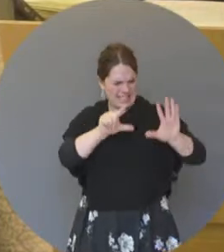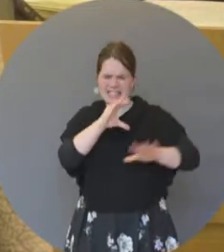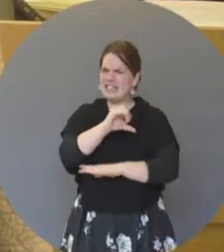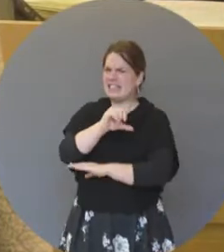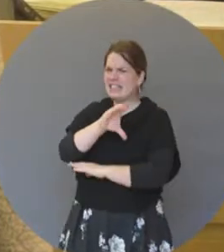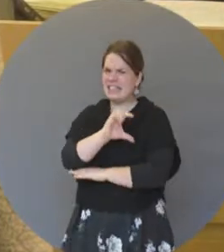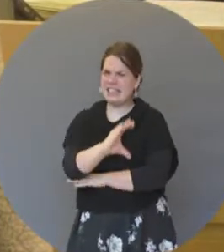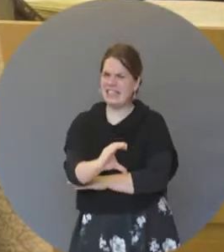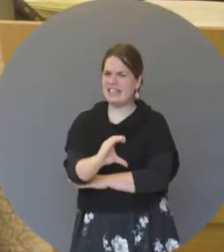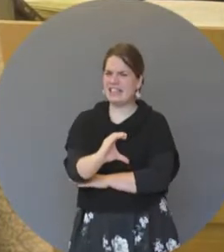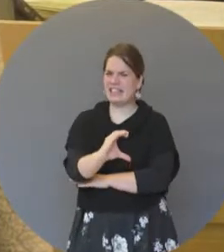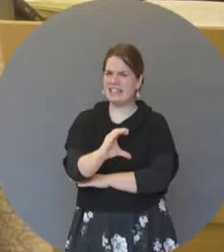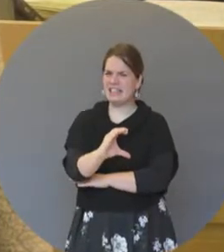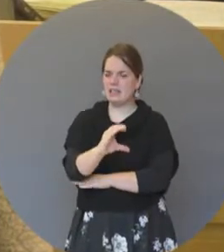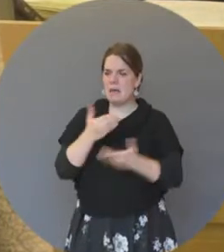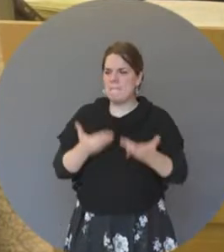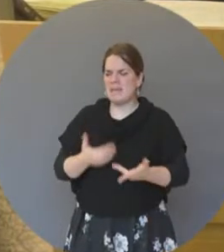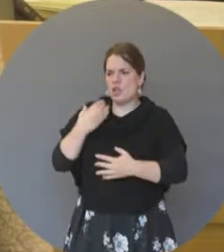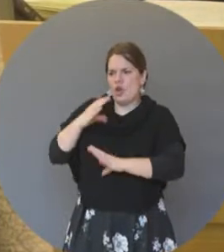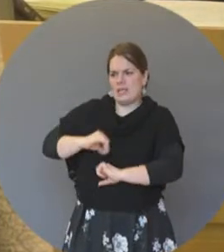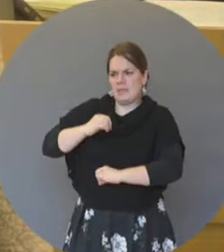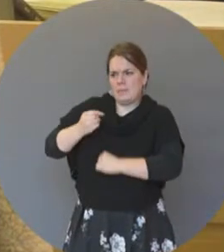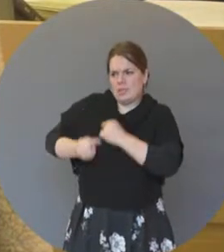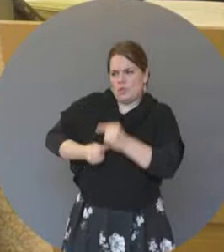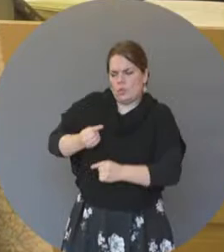actuellement en expérimentation